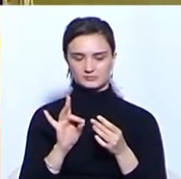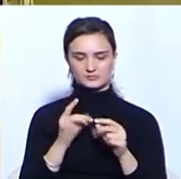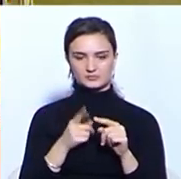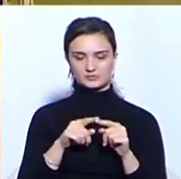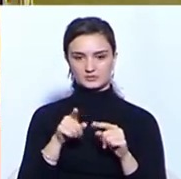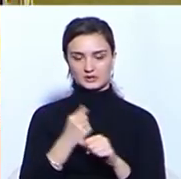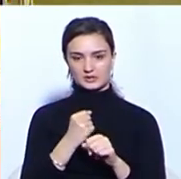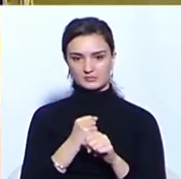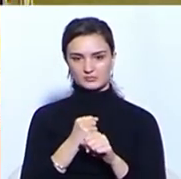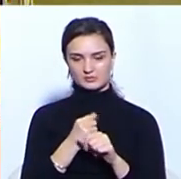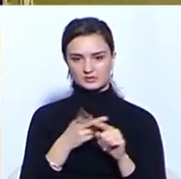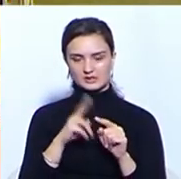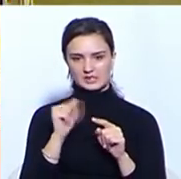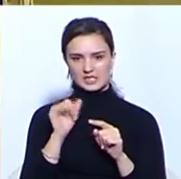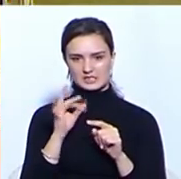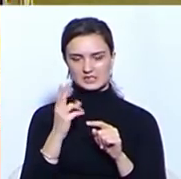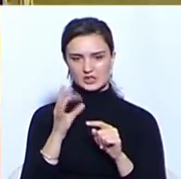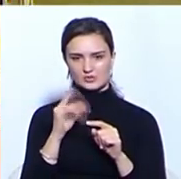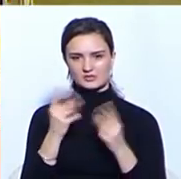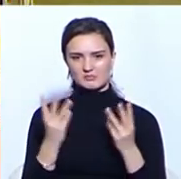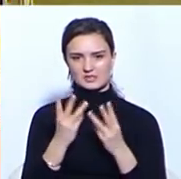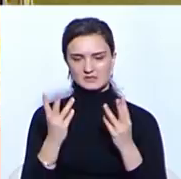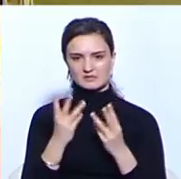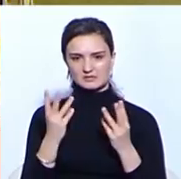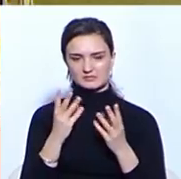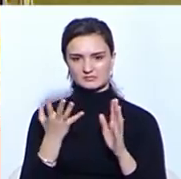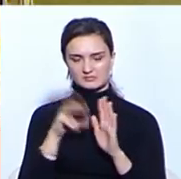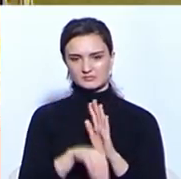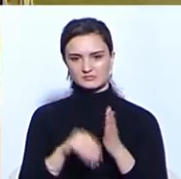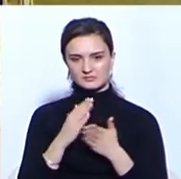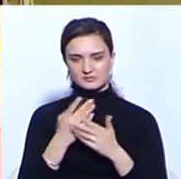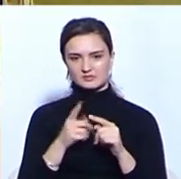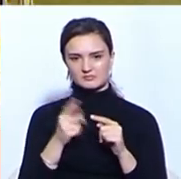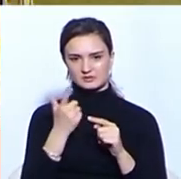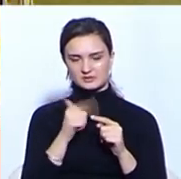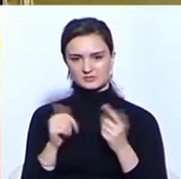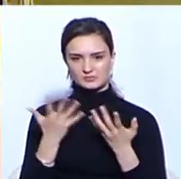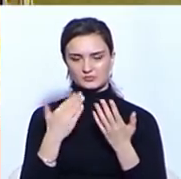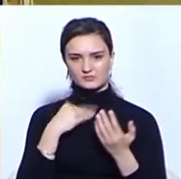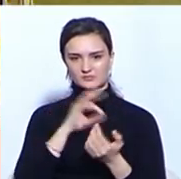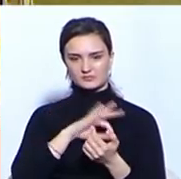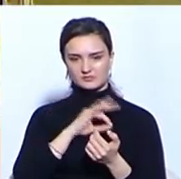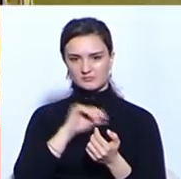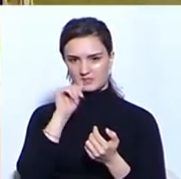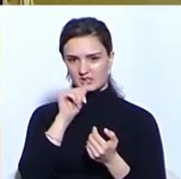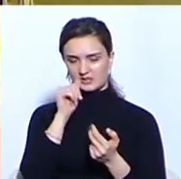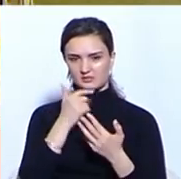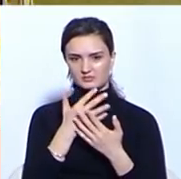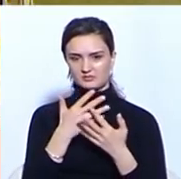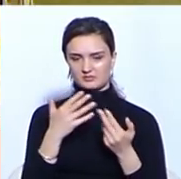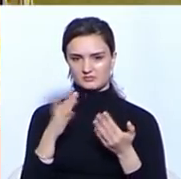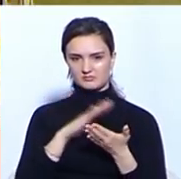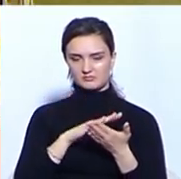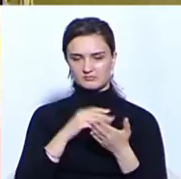აკრილამიდი, რომელიც არის კანცეროგენული და აი ამ დამწვარ ქერქშია ხოლმე. გარდა ამისა, თუ ჩვენ ვიყენებთ მარგარინებს და ეგრეთ